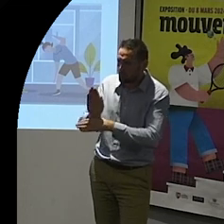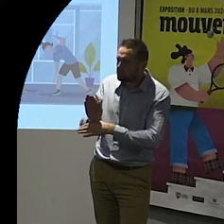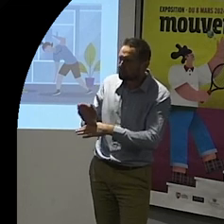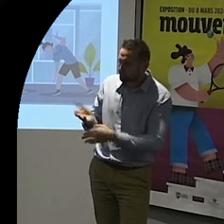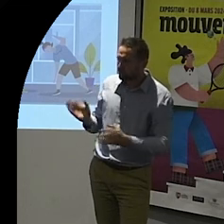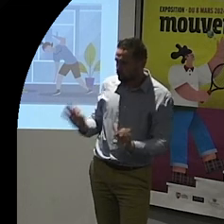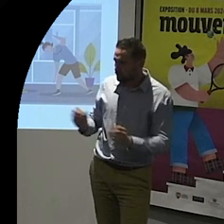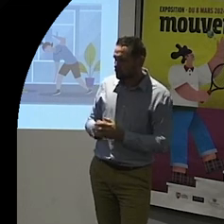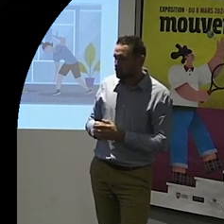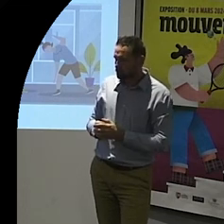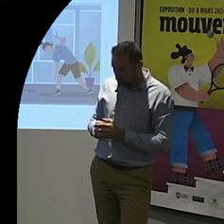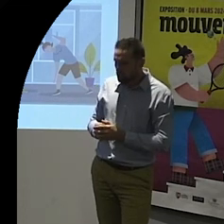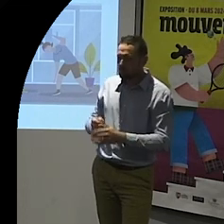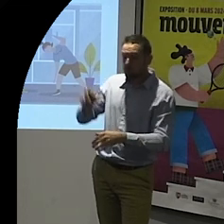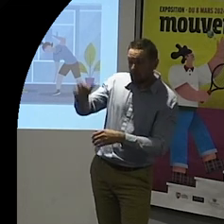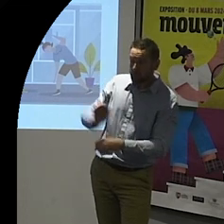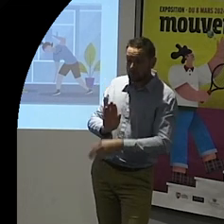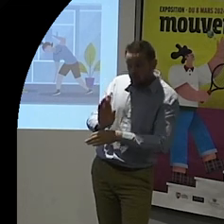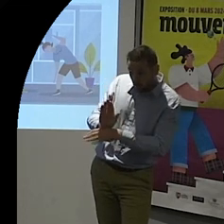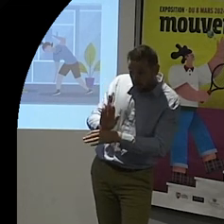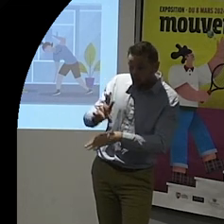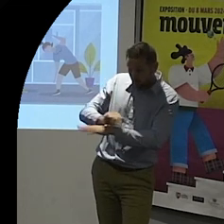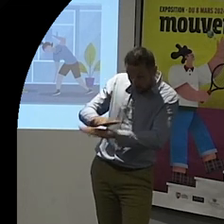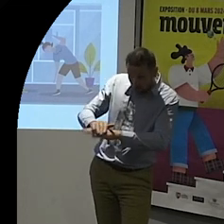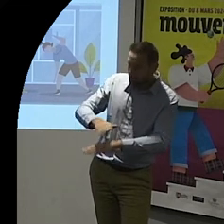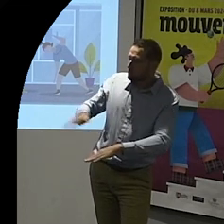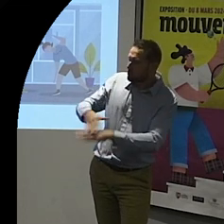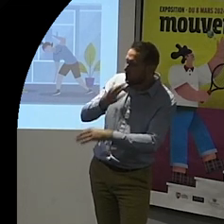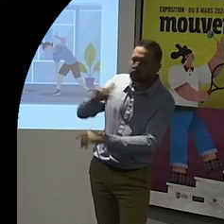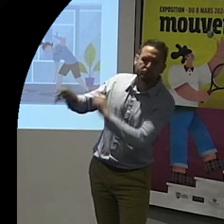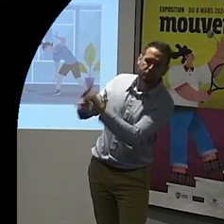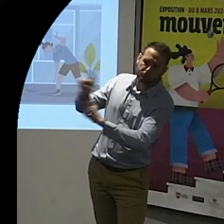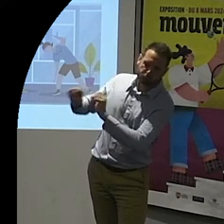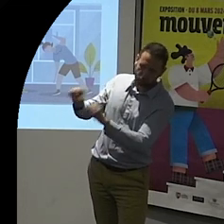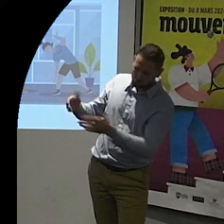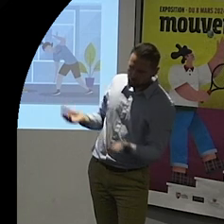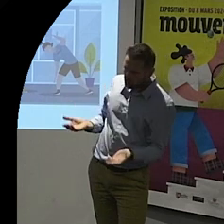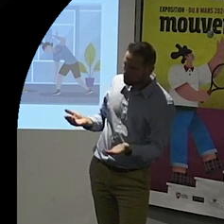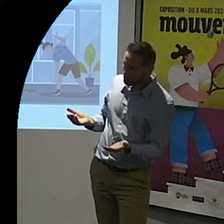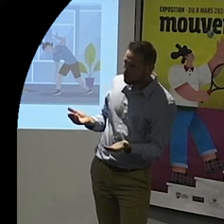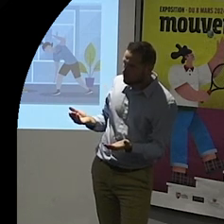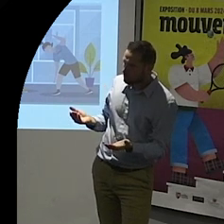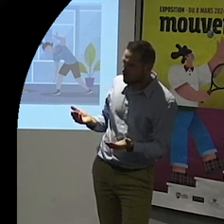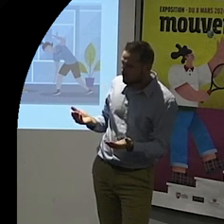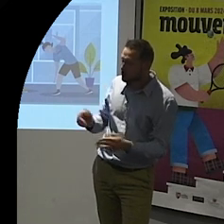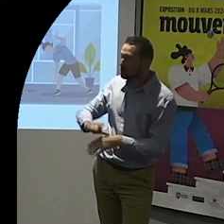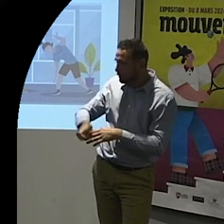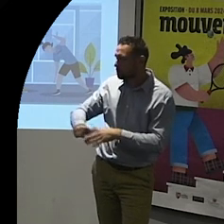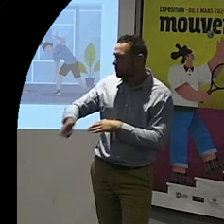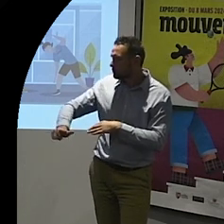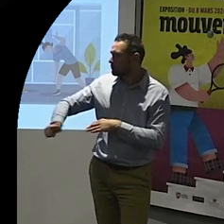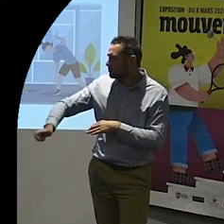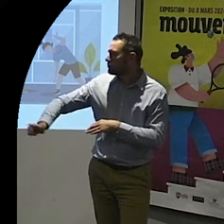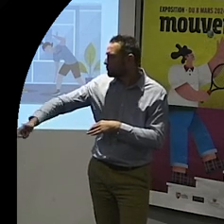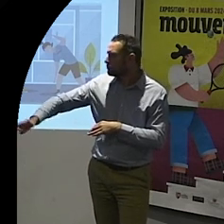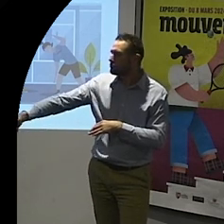les témoignages, vous pourrez poser des questions du coup, à ceux qui témoignent.